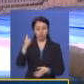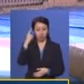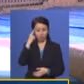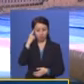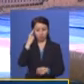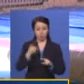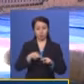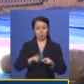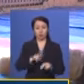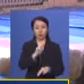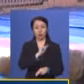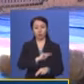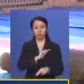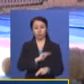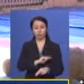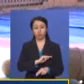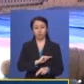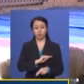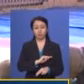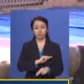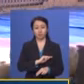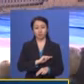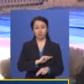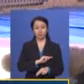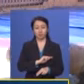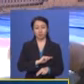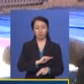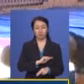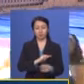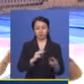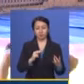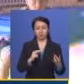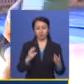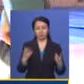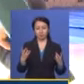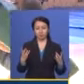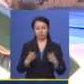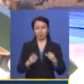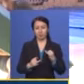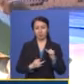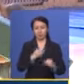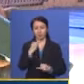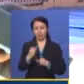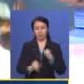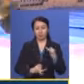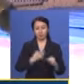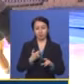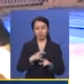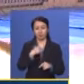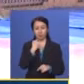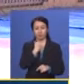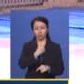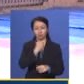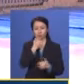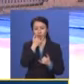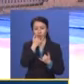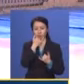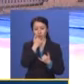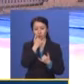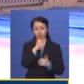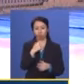поэтому работать, я как-то с тупым, у меня работать тяжело не получается. Надо диалог. Уже в этом возрасте я уже никак это